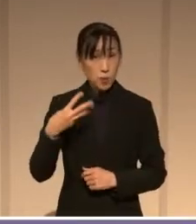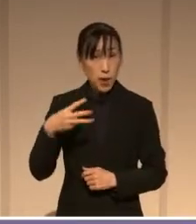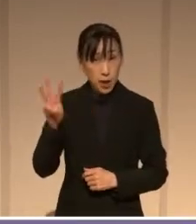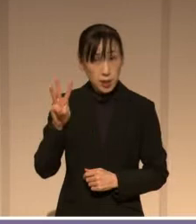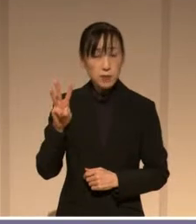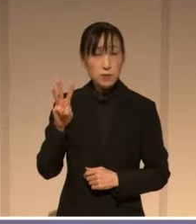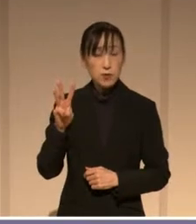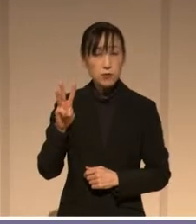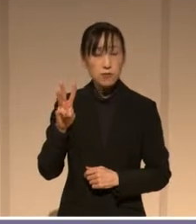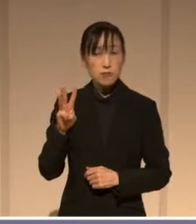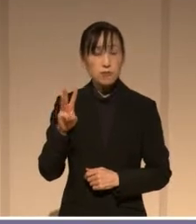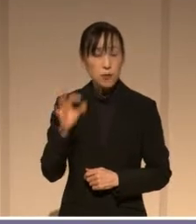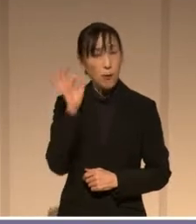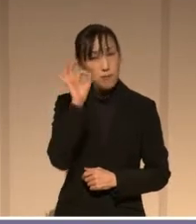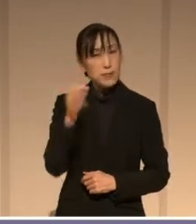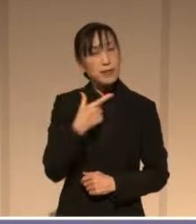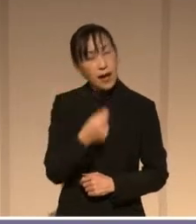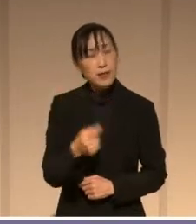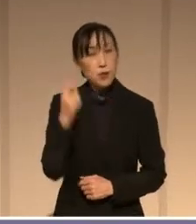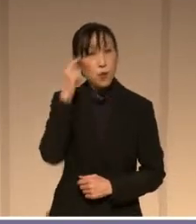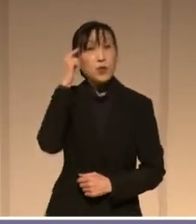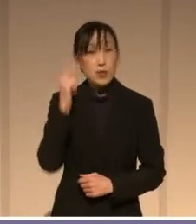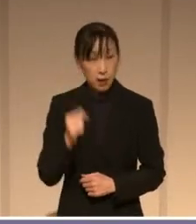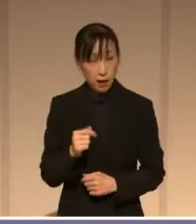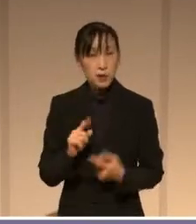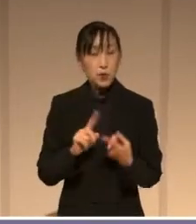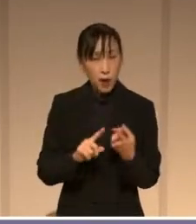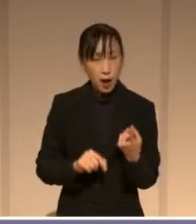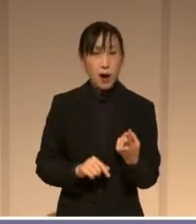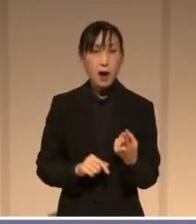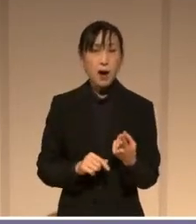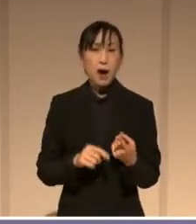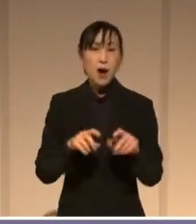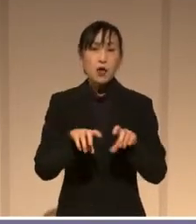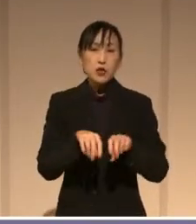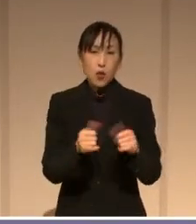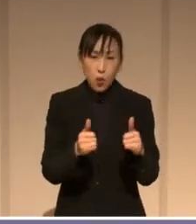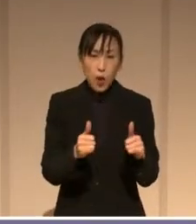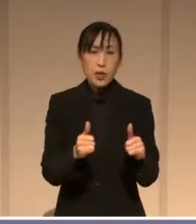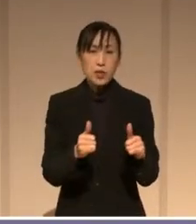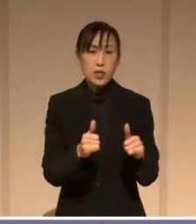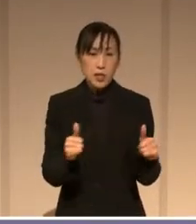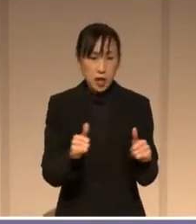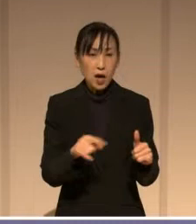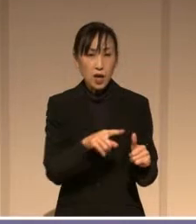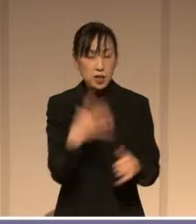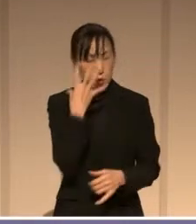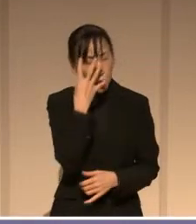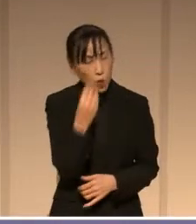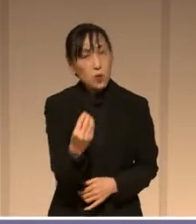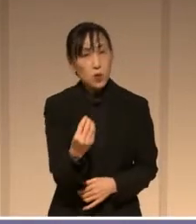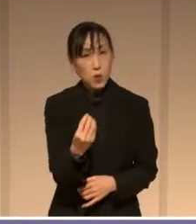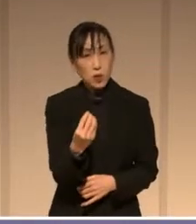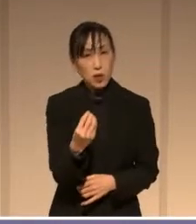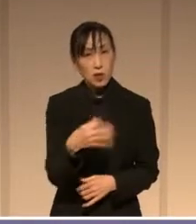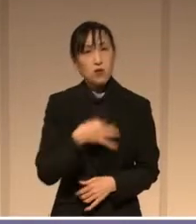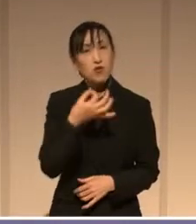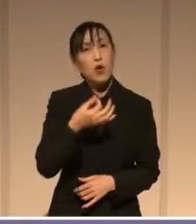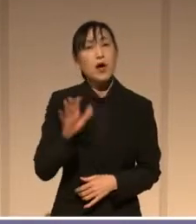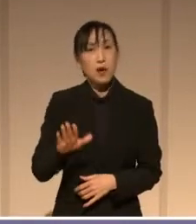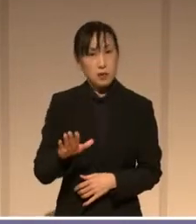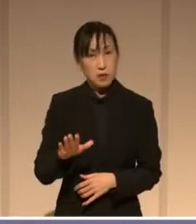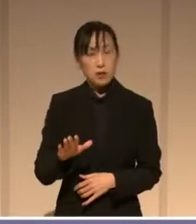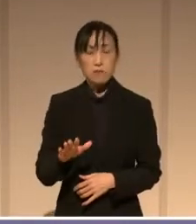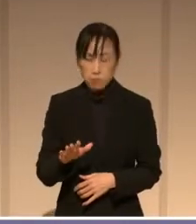思ったし障害者障害を持っている人たちに興味を持つことができたっていう声が結構あってそれが本当にすごく